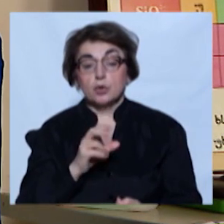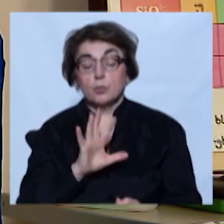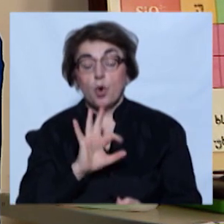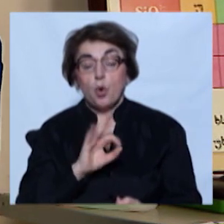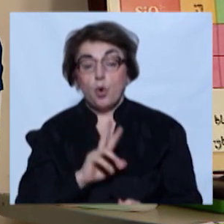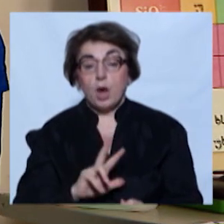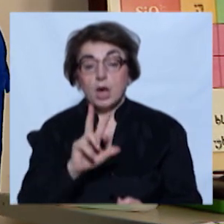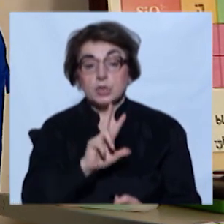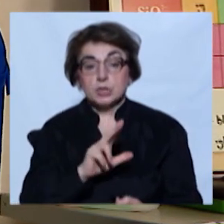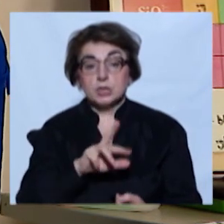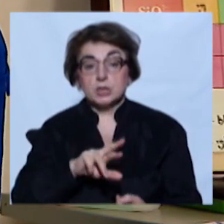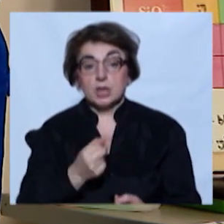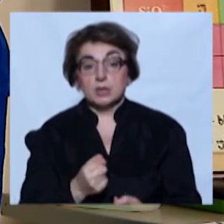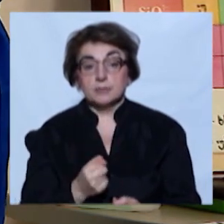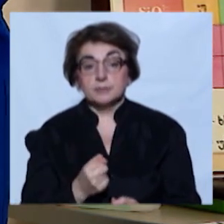ოაში და